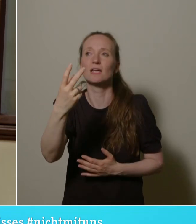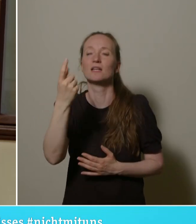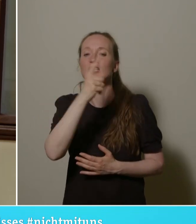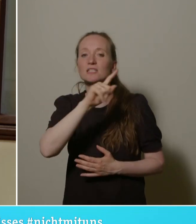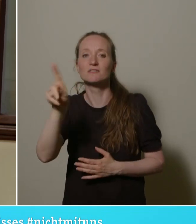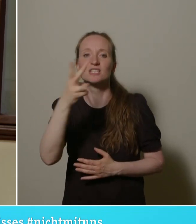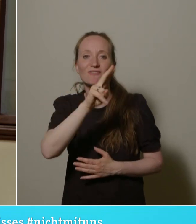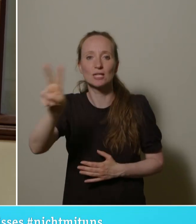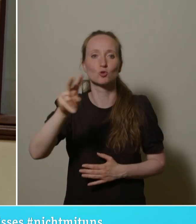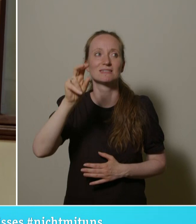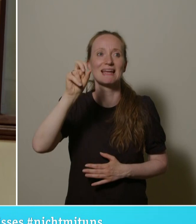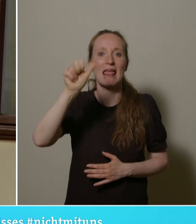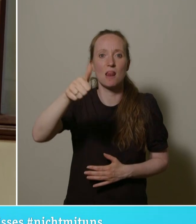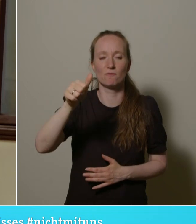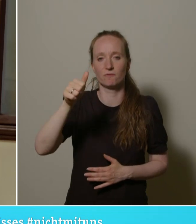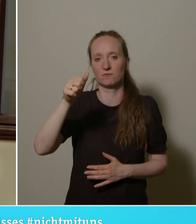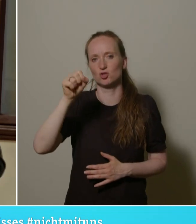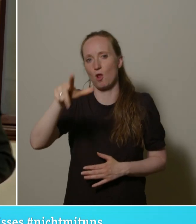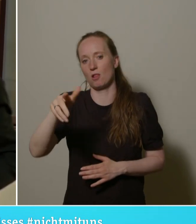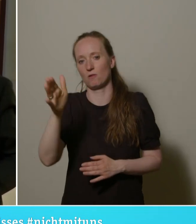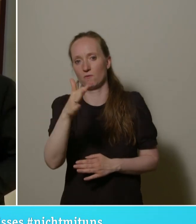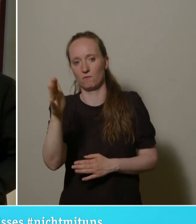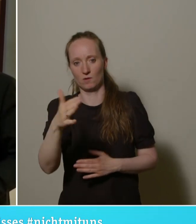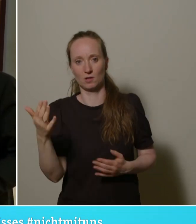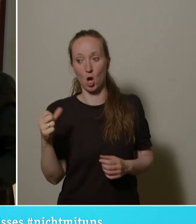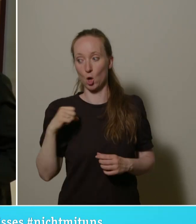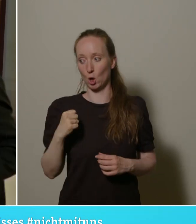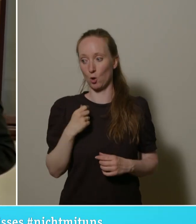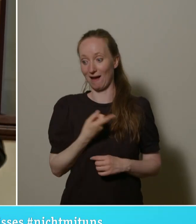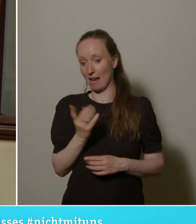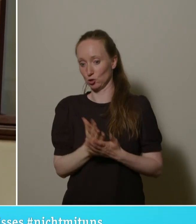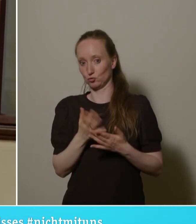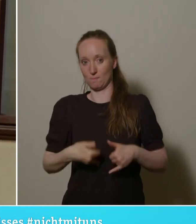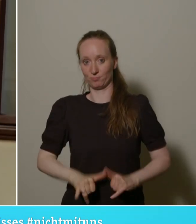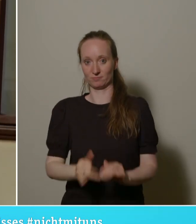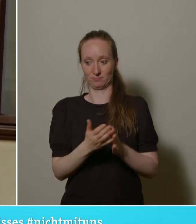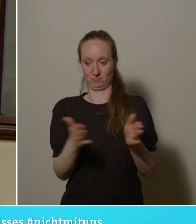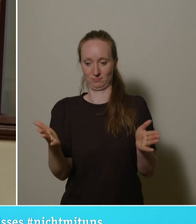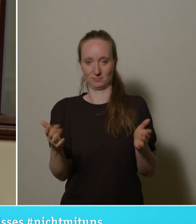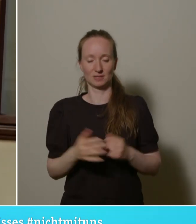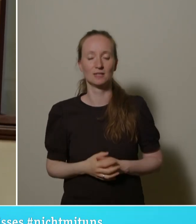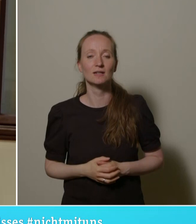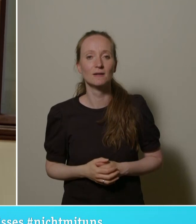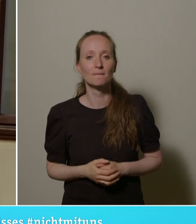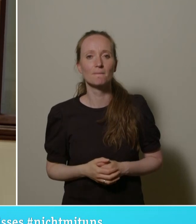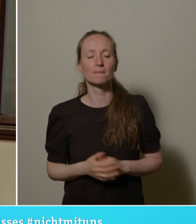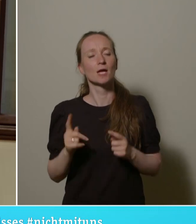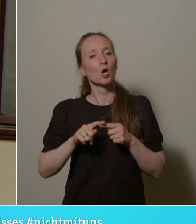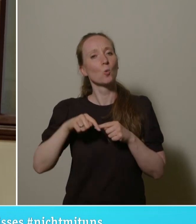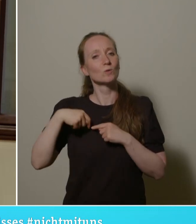2011 war das oder 12. Waren zum Glück alle schon geboren hier, die hier sitzen. Ja, und dann hat sich